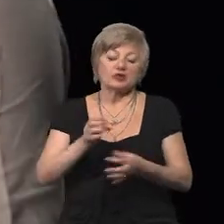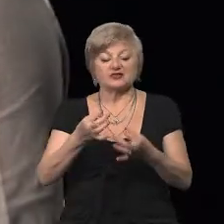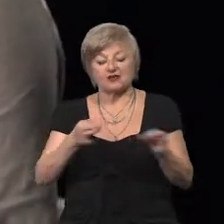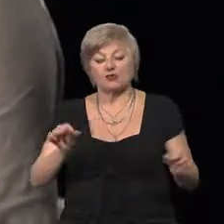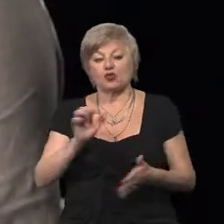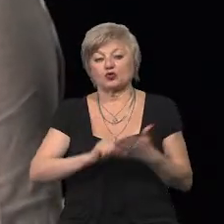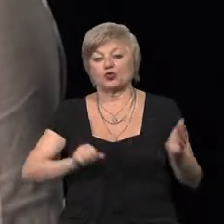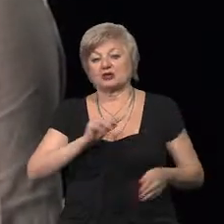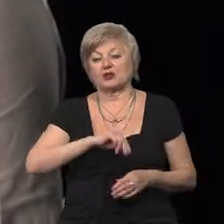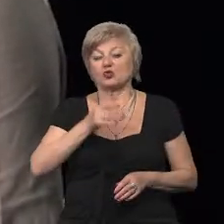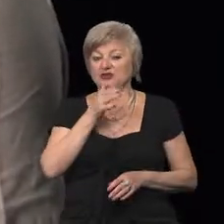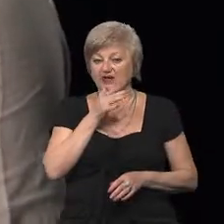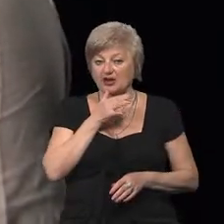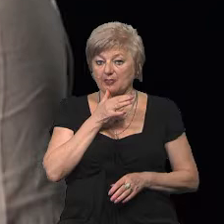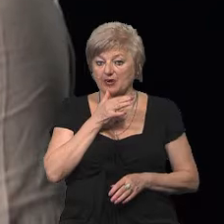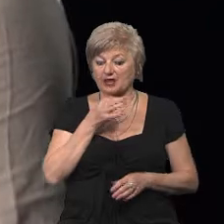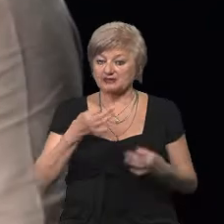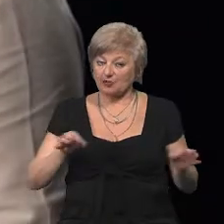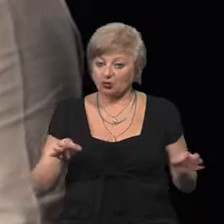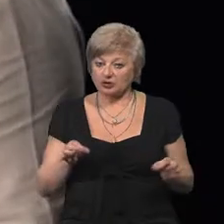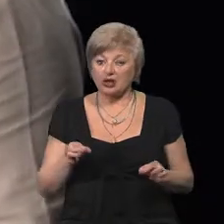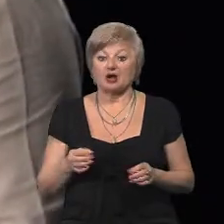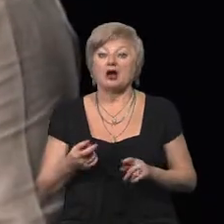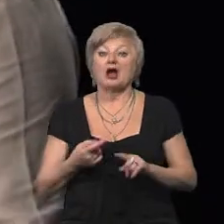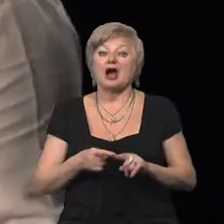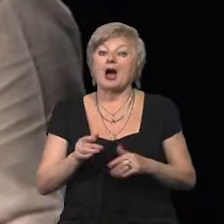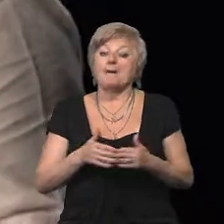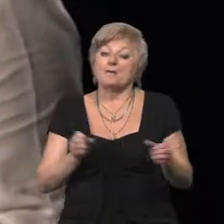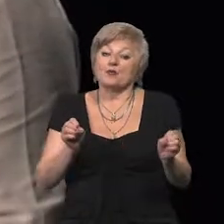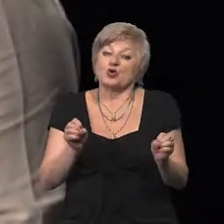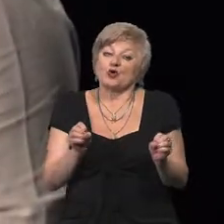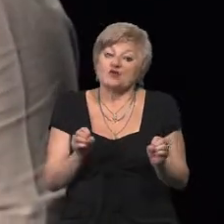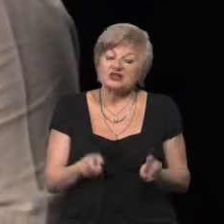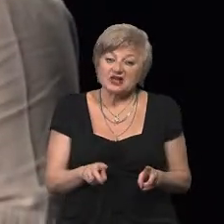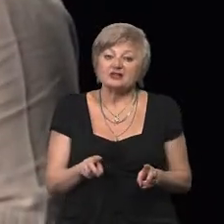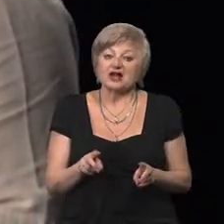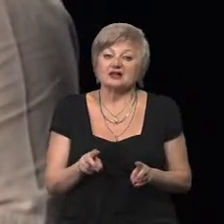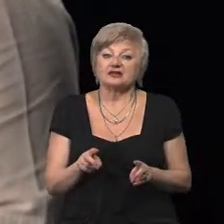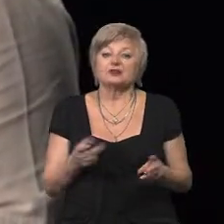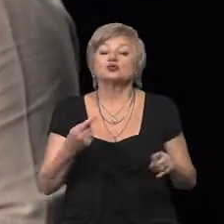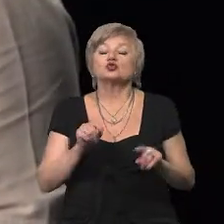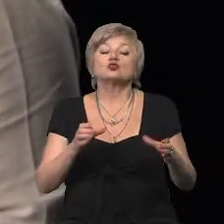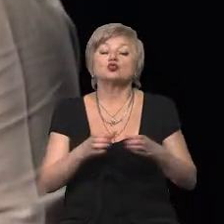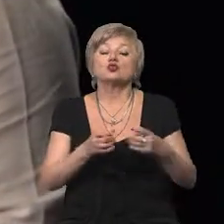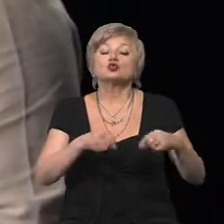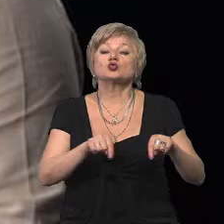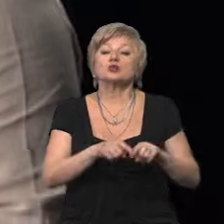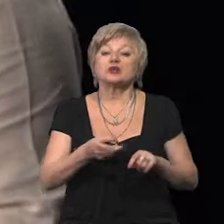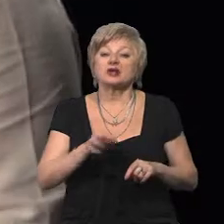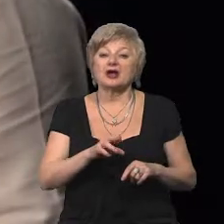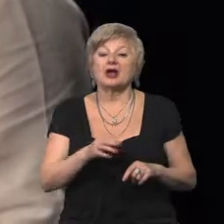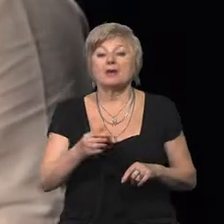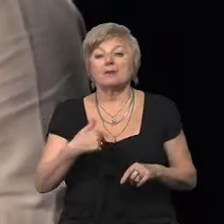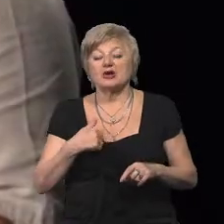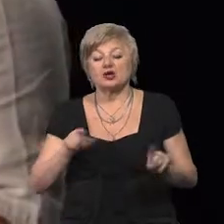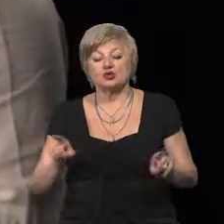еще там театром занимаются. Нет, а это именно профессионалы, но мы как студия, то есть мы как бы создавая,